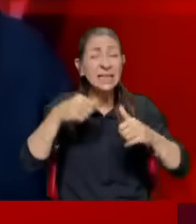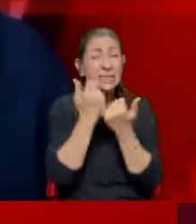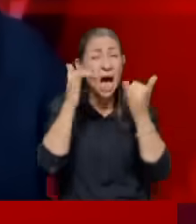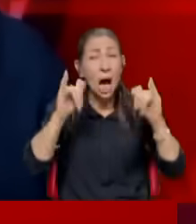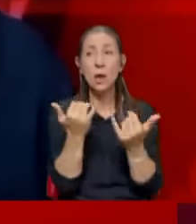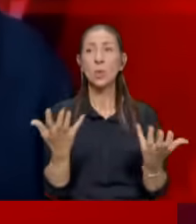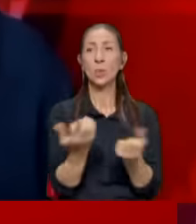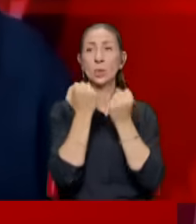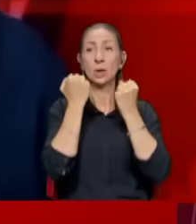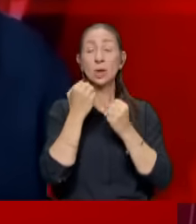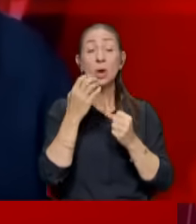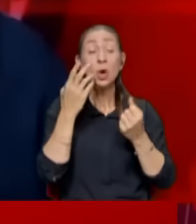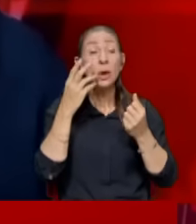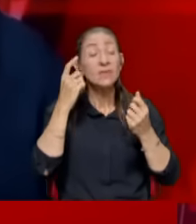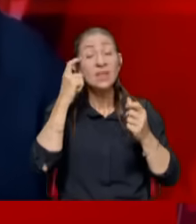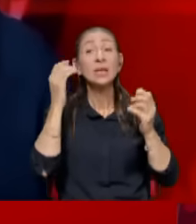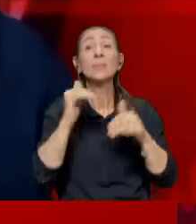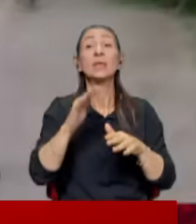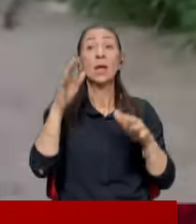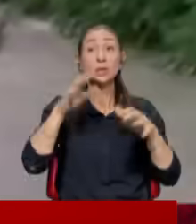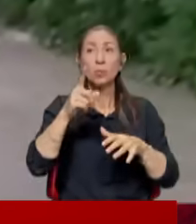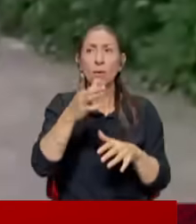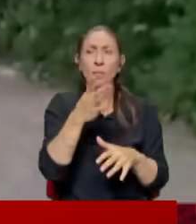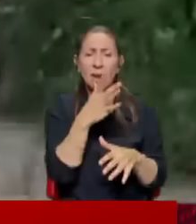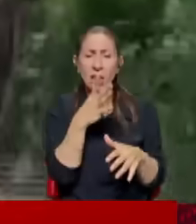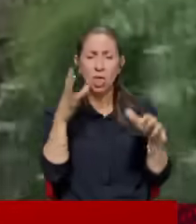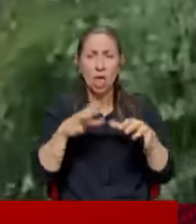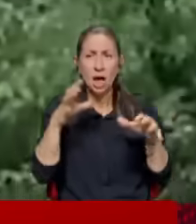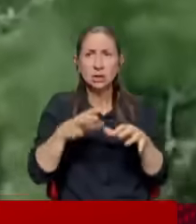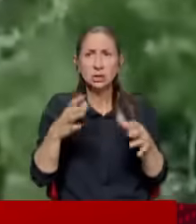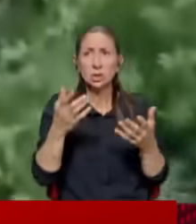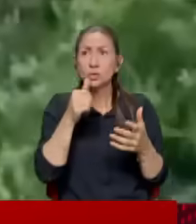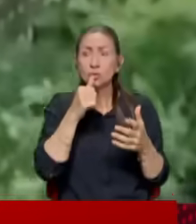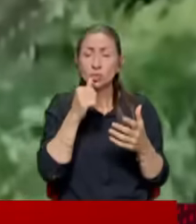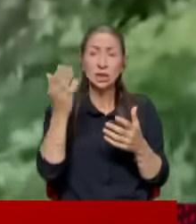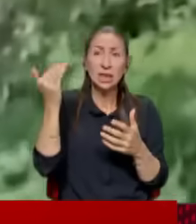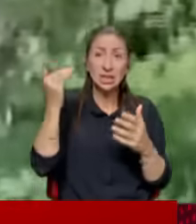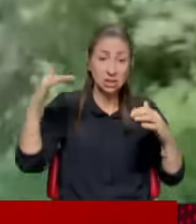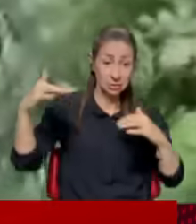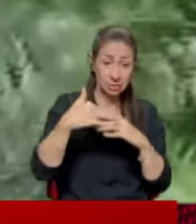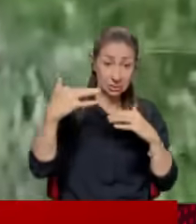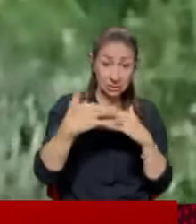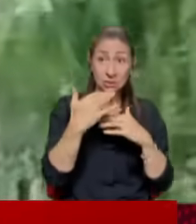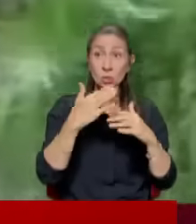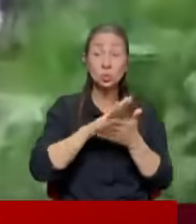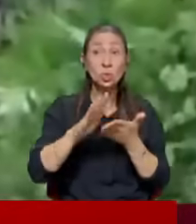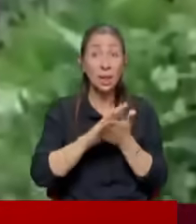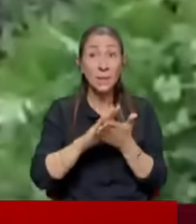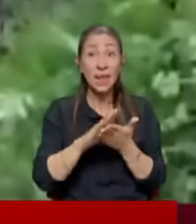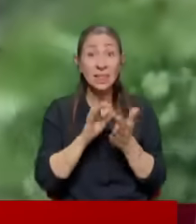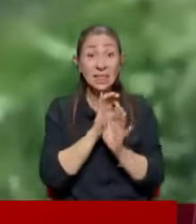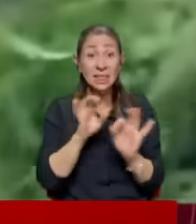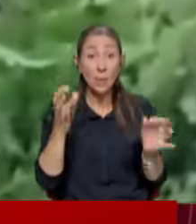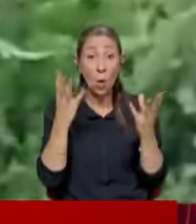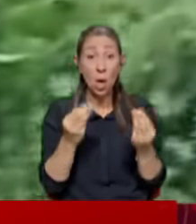dönüldü. Öngörmediğimiz yağışlar değil. Bunlar zaten bilinen, var olan yağış miktarları. Suyun geliş ağzıyla ilgili düzenleme tam